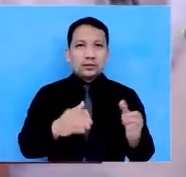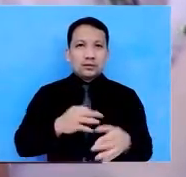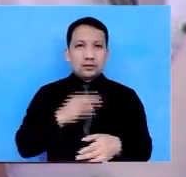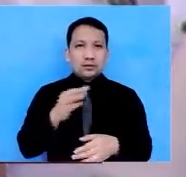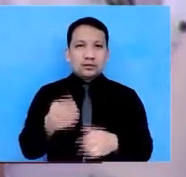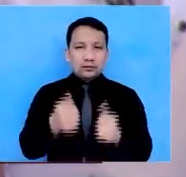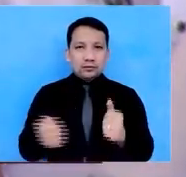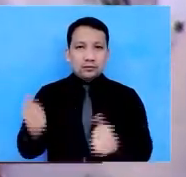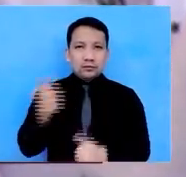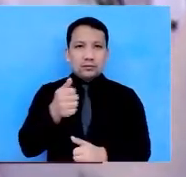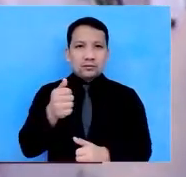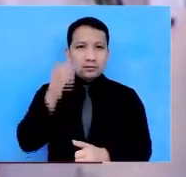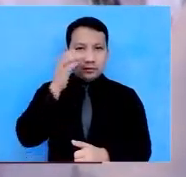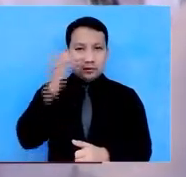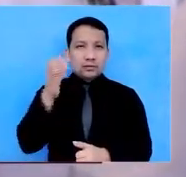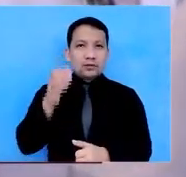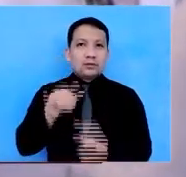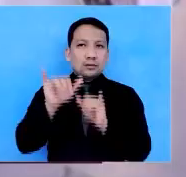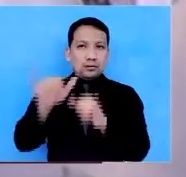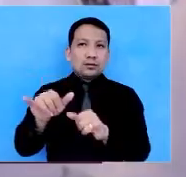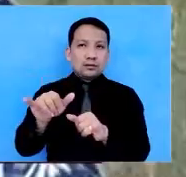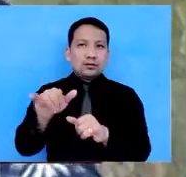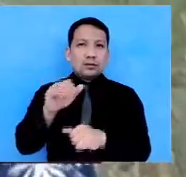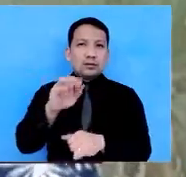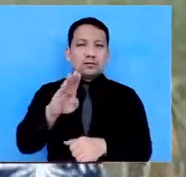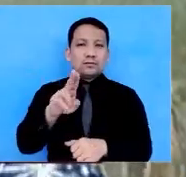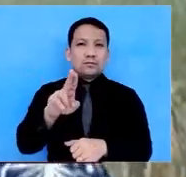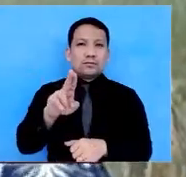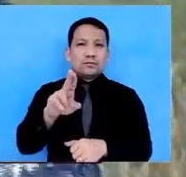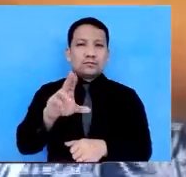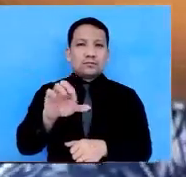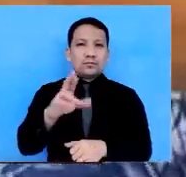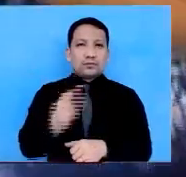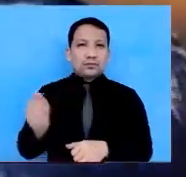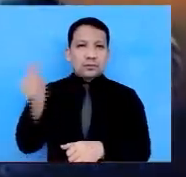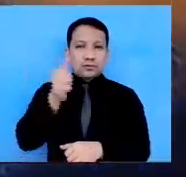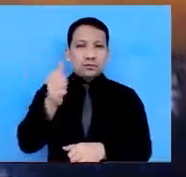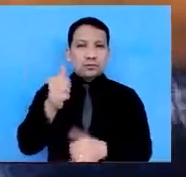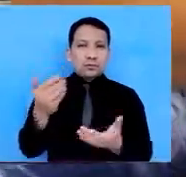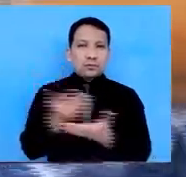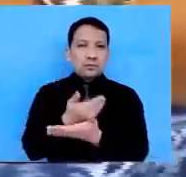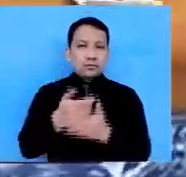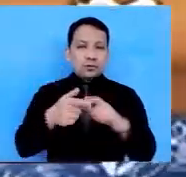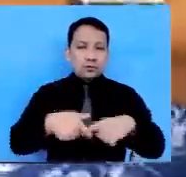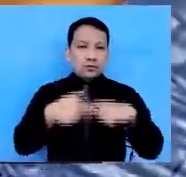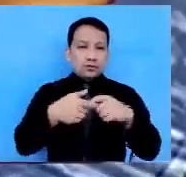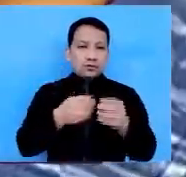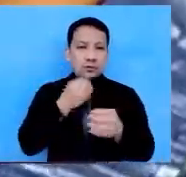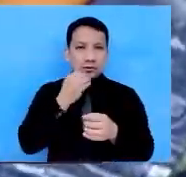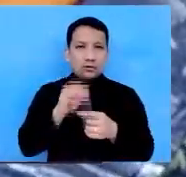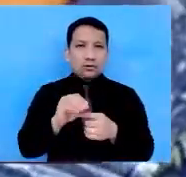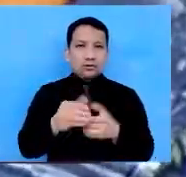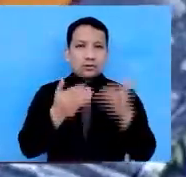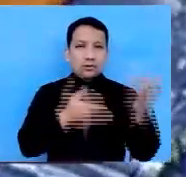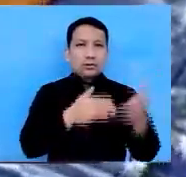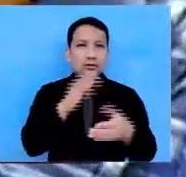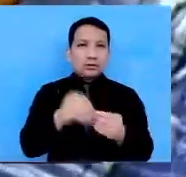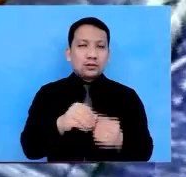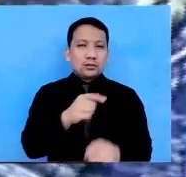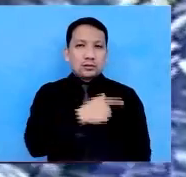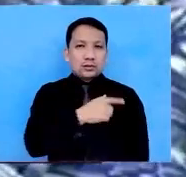kay Katapang bilang permanenteng hepe ng Bucor. Kasunod ito ng panibagong suspension order na ipinataw laban kay Gerald